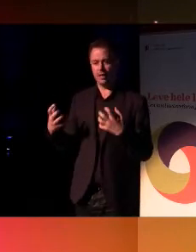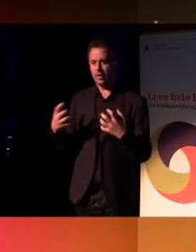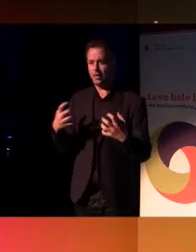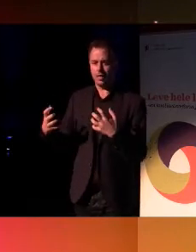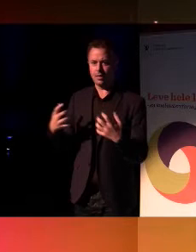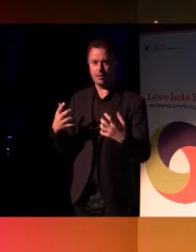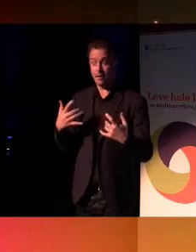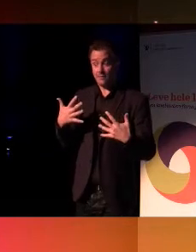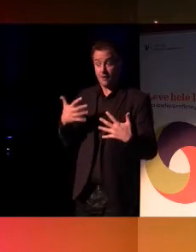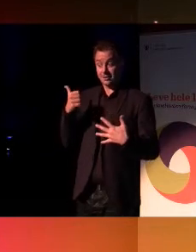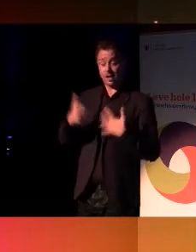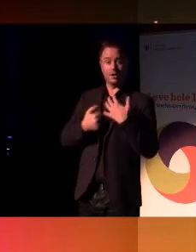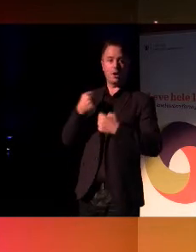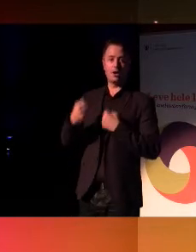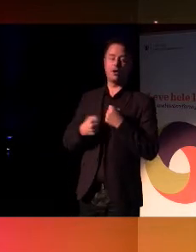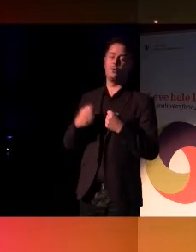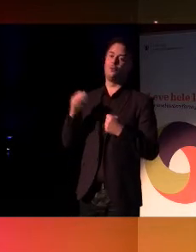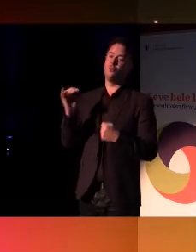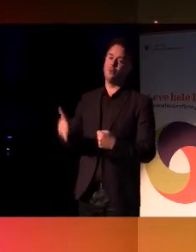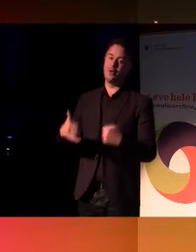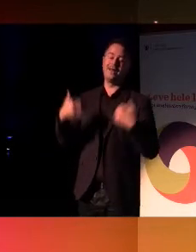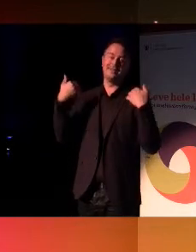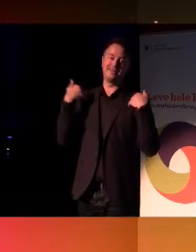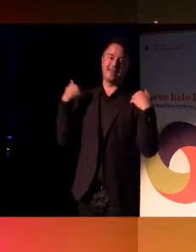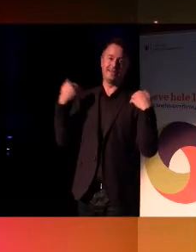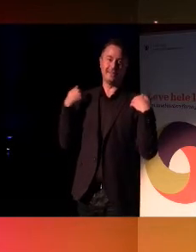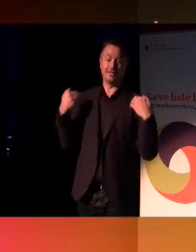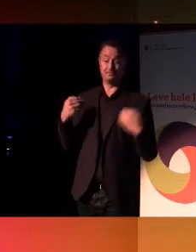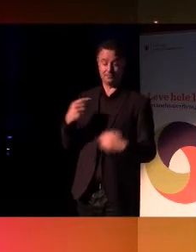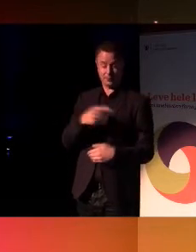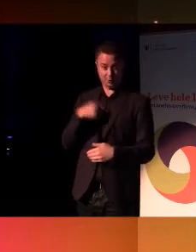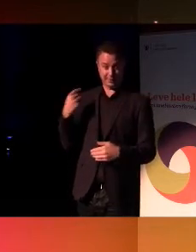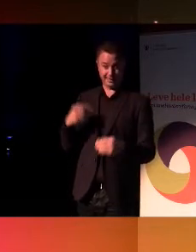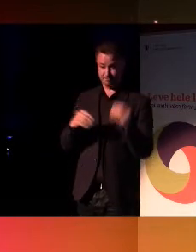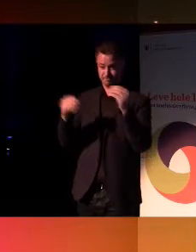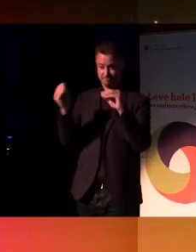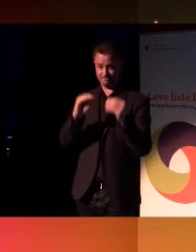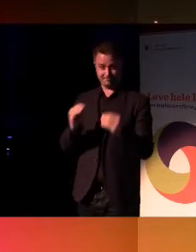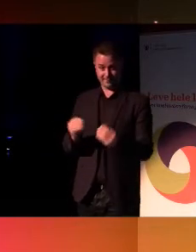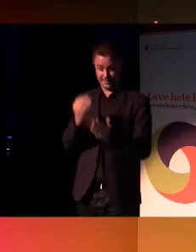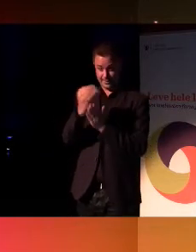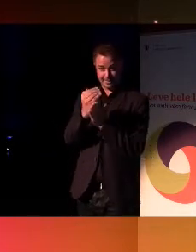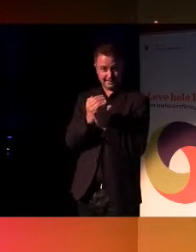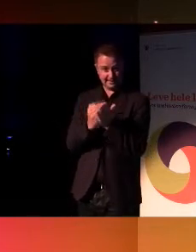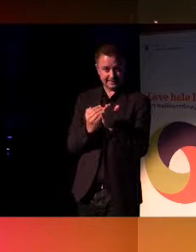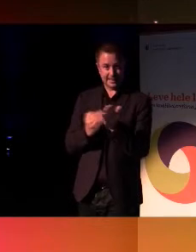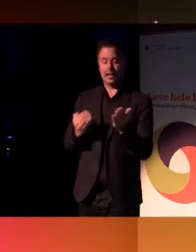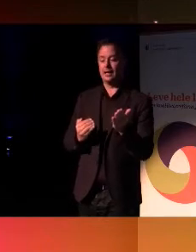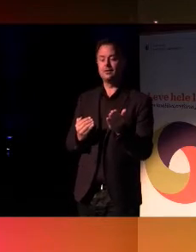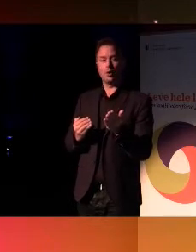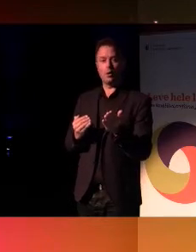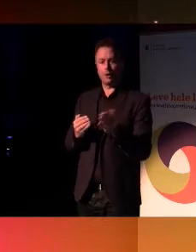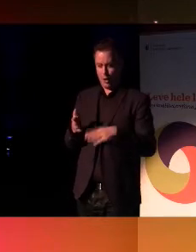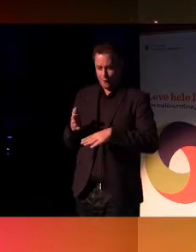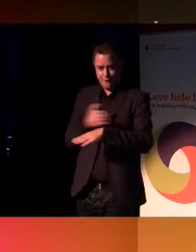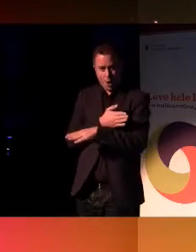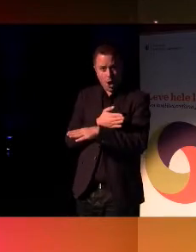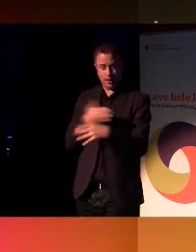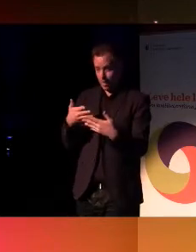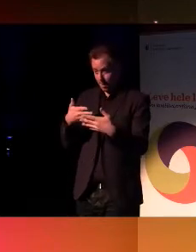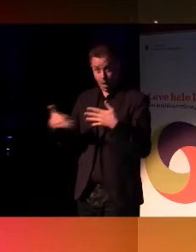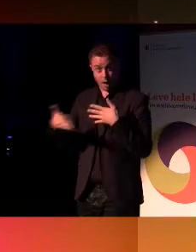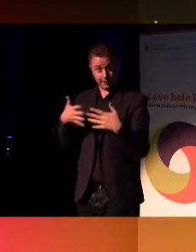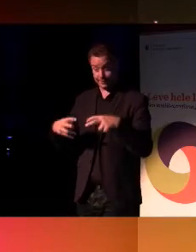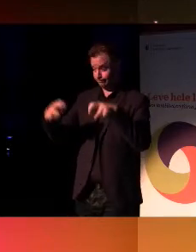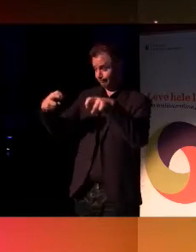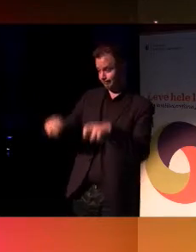de hadde glede av trening. Så vi satte opp ganske røff trening i tiden umiddelbart før behandlingen. Det ble et mye